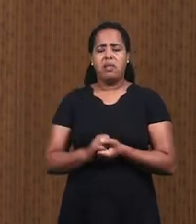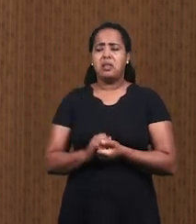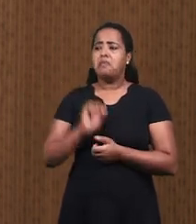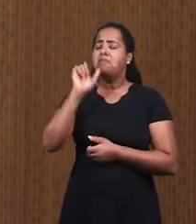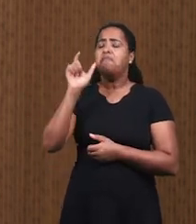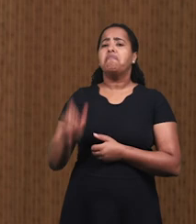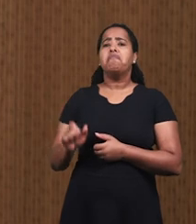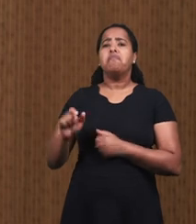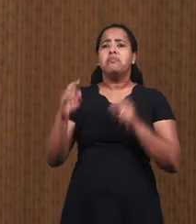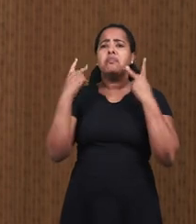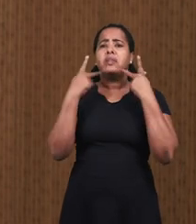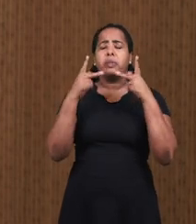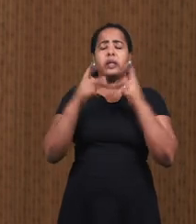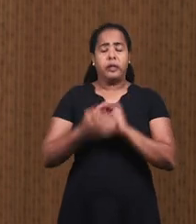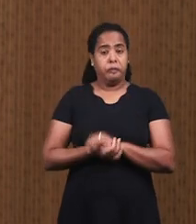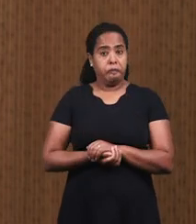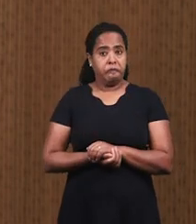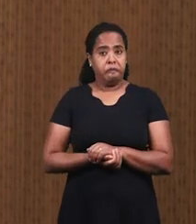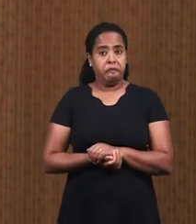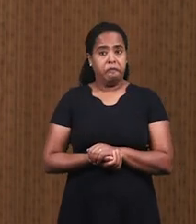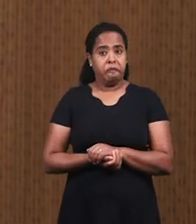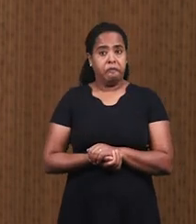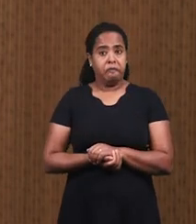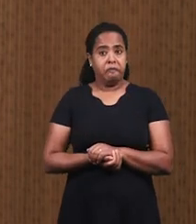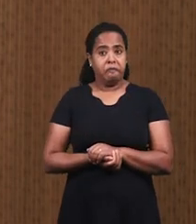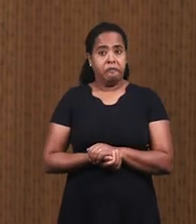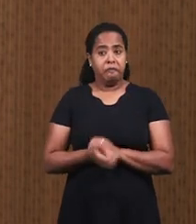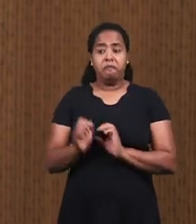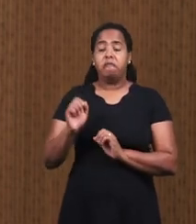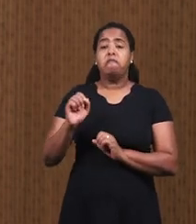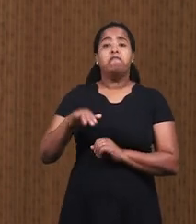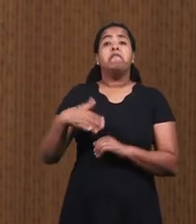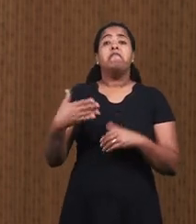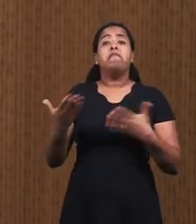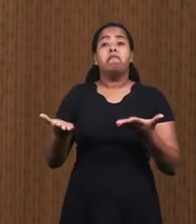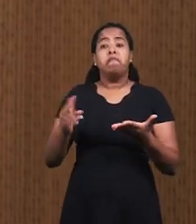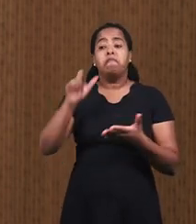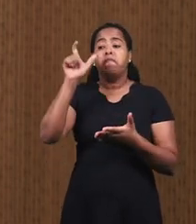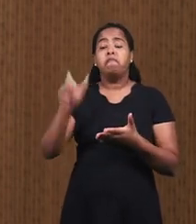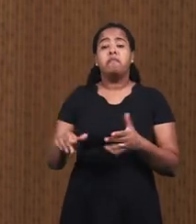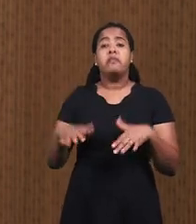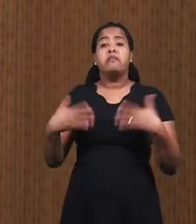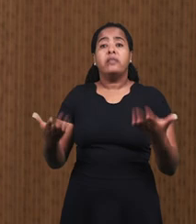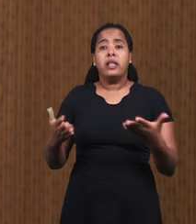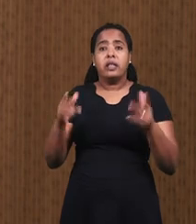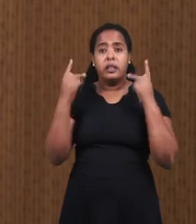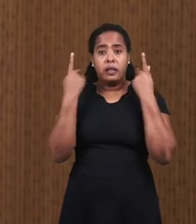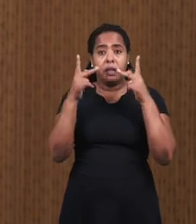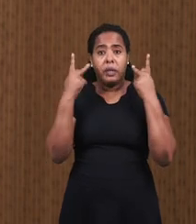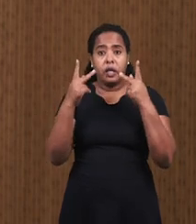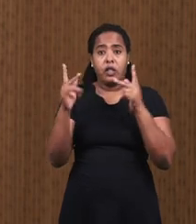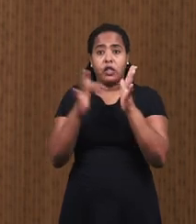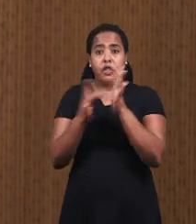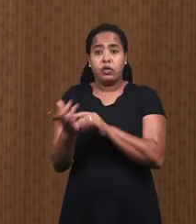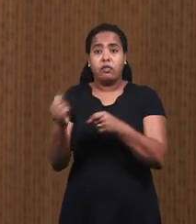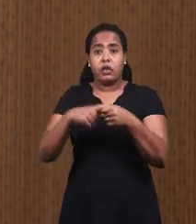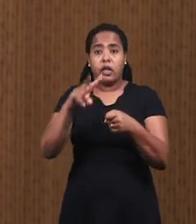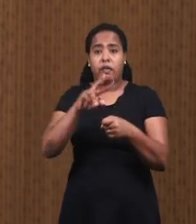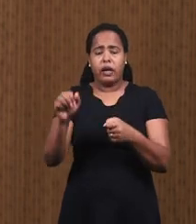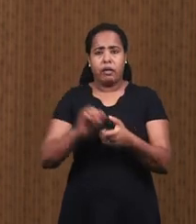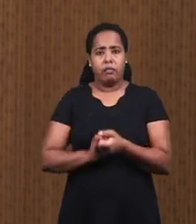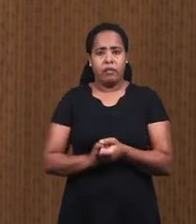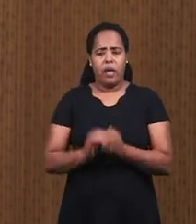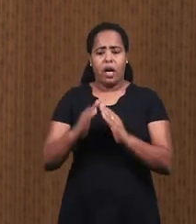Qui prêche cela? Qui prêche cela? Qui prêche que Jésus est aux portes? Une église